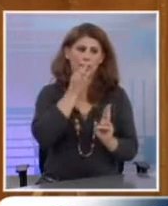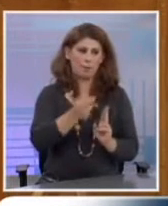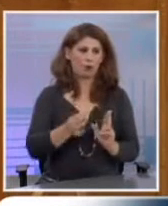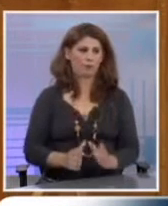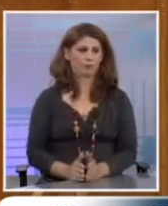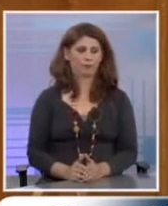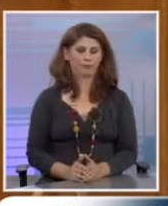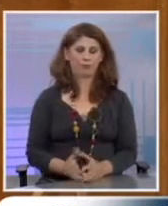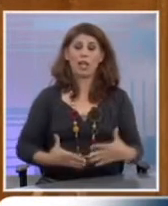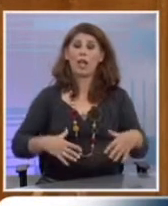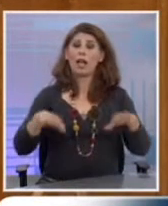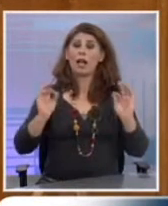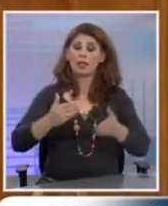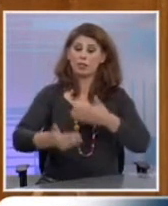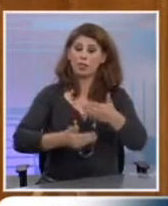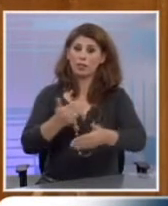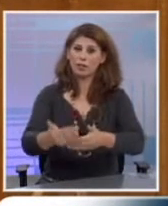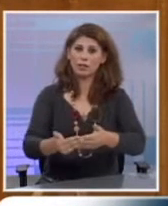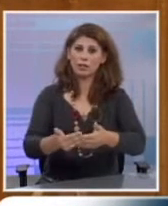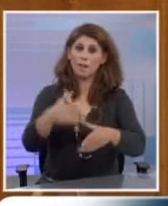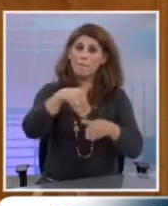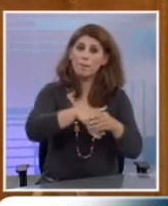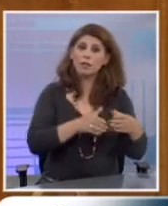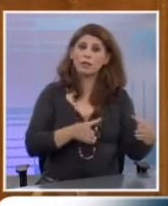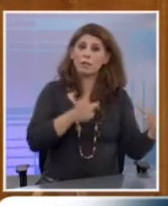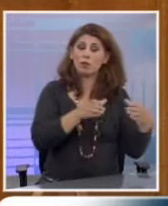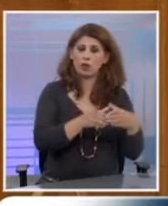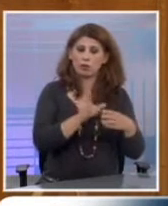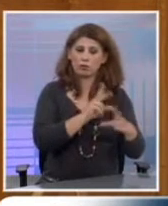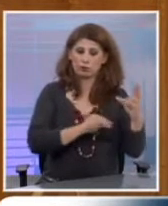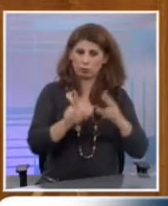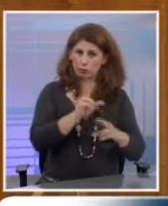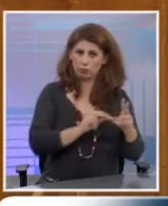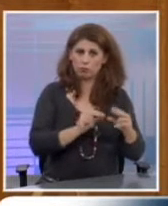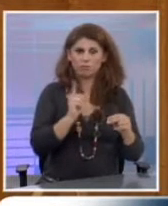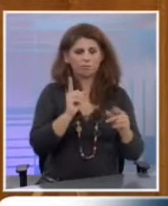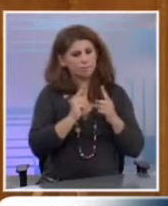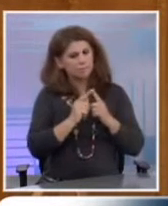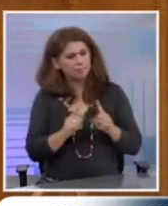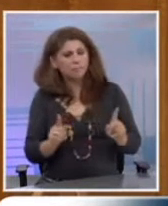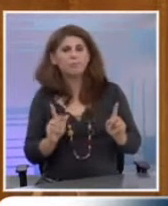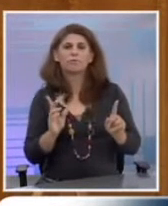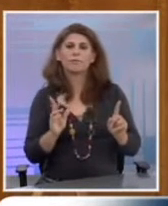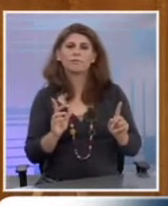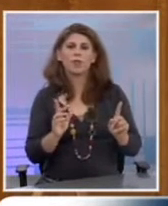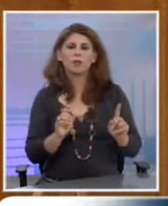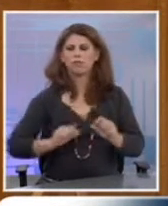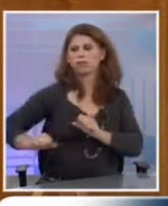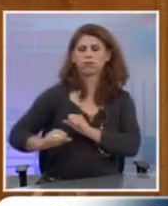Ξεκίνησε η διαδικασία αυτή μέσα στις επιτροπές με έναν, θα έλεγα, ιδιότυπο